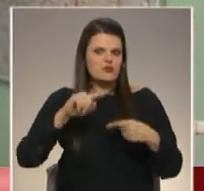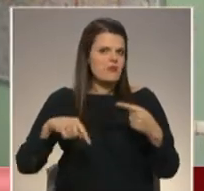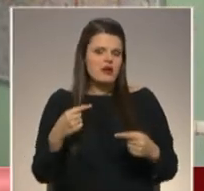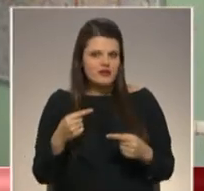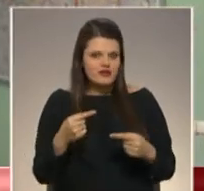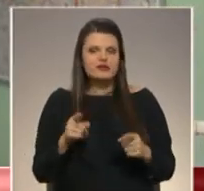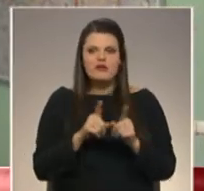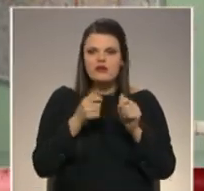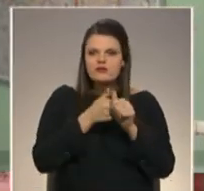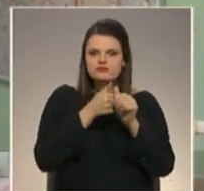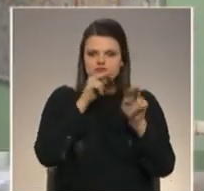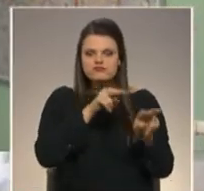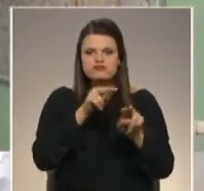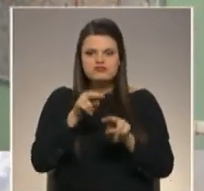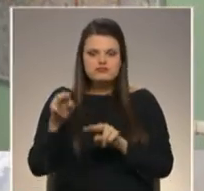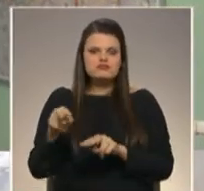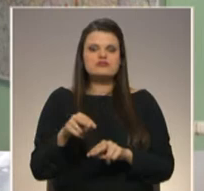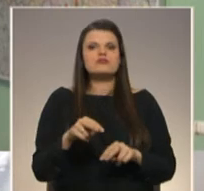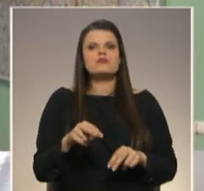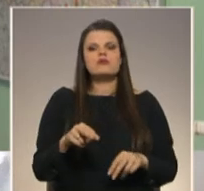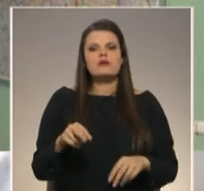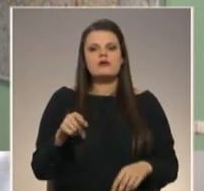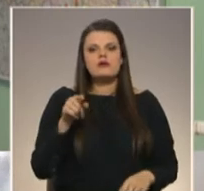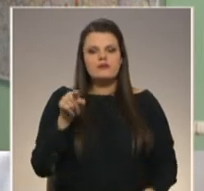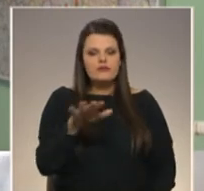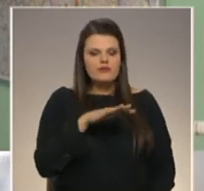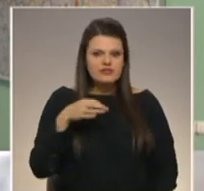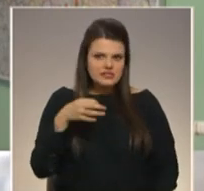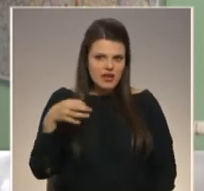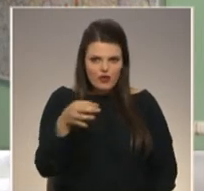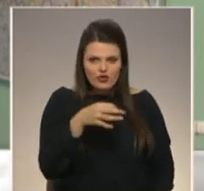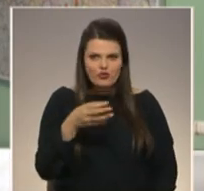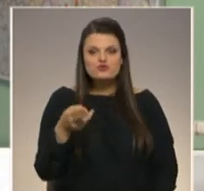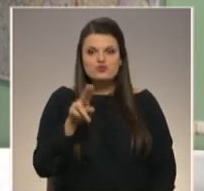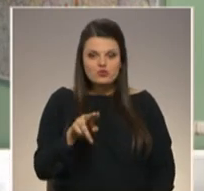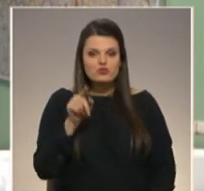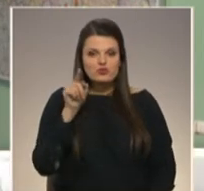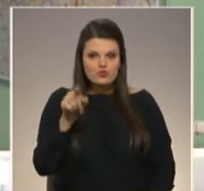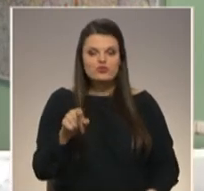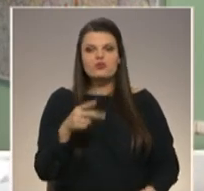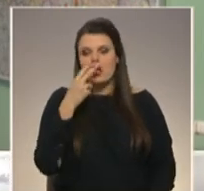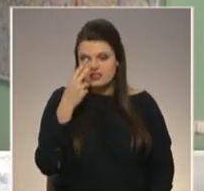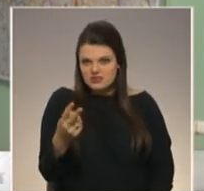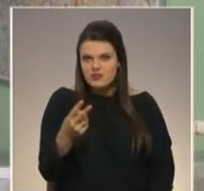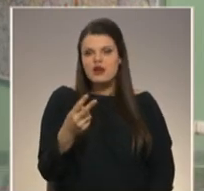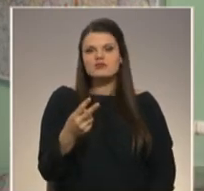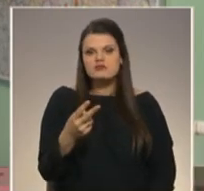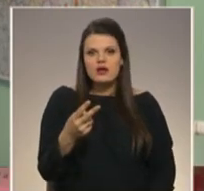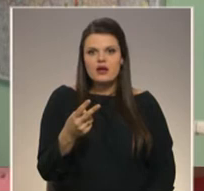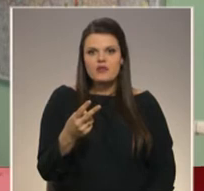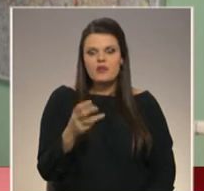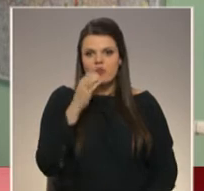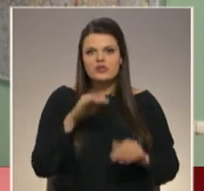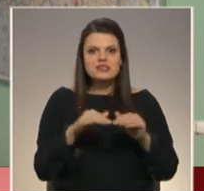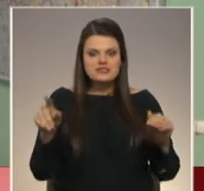arī kooperators Ļubaste, ko, tad, un tur acīm redzami